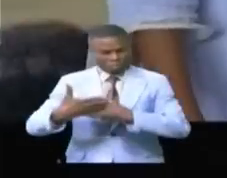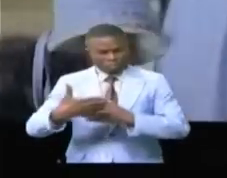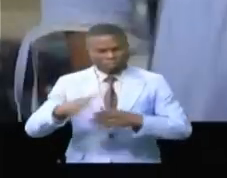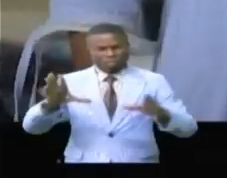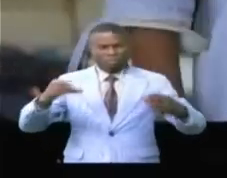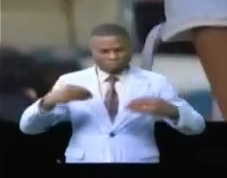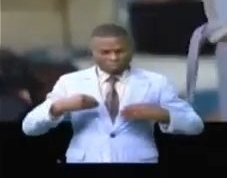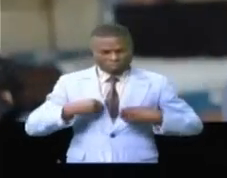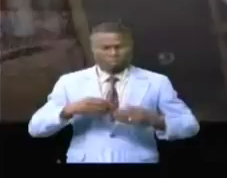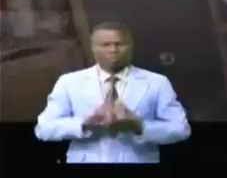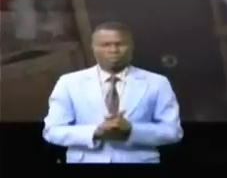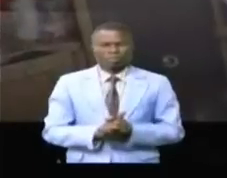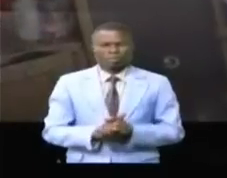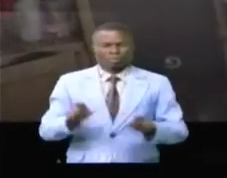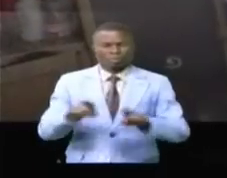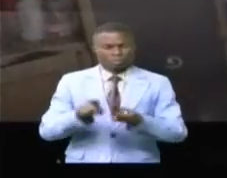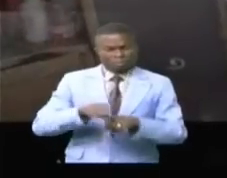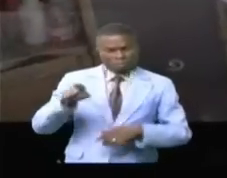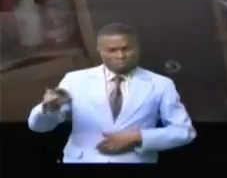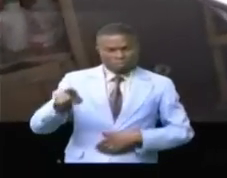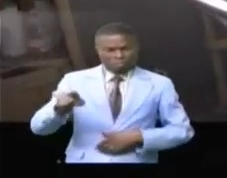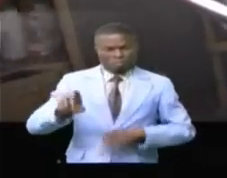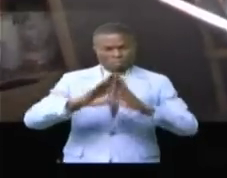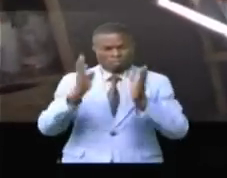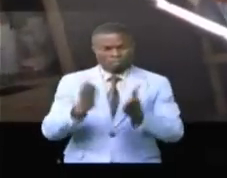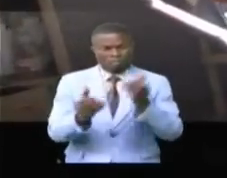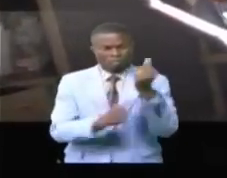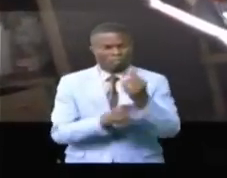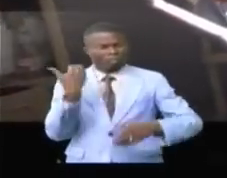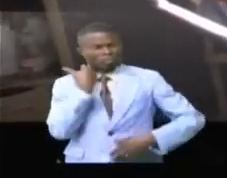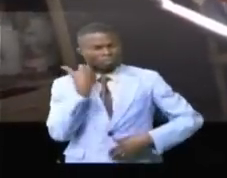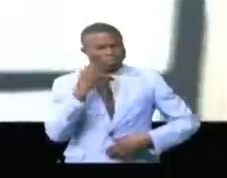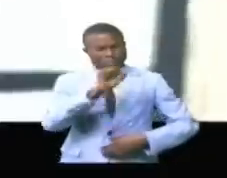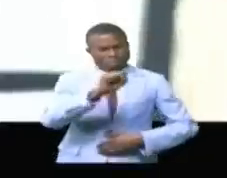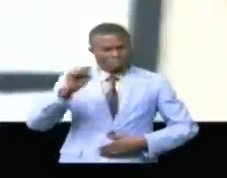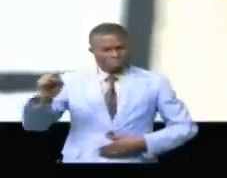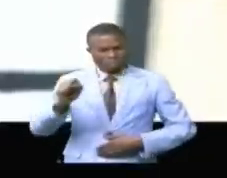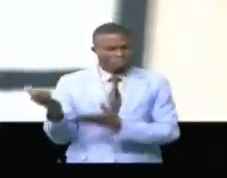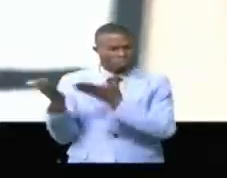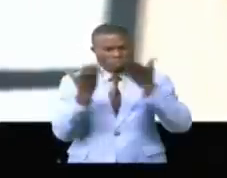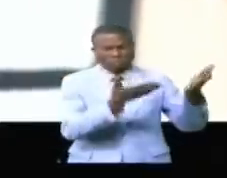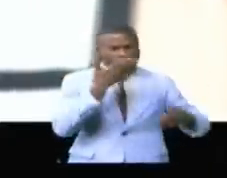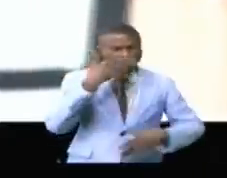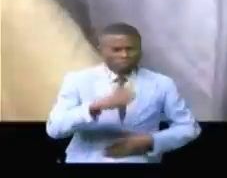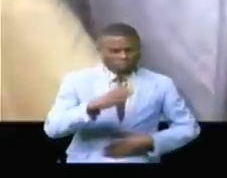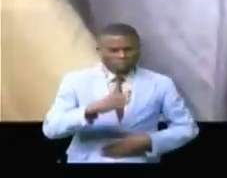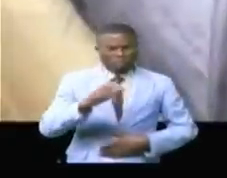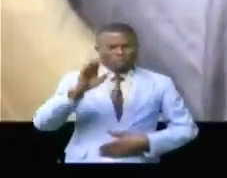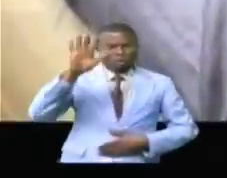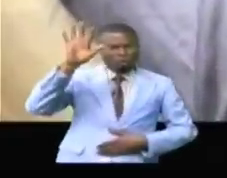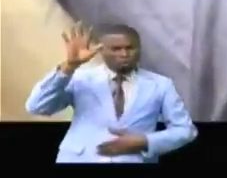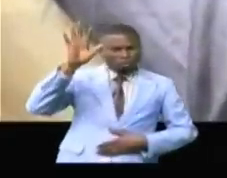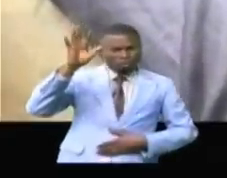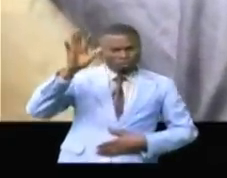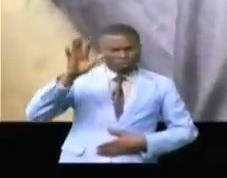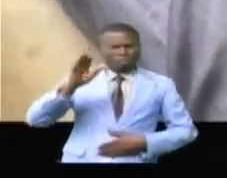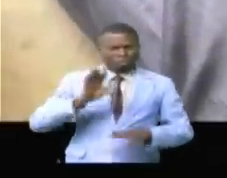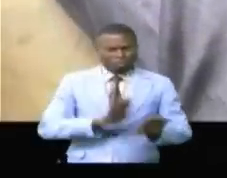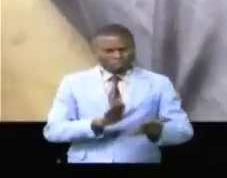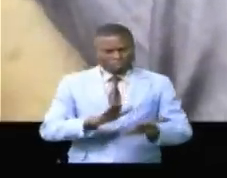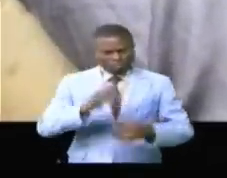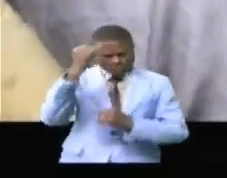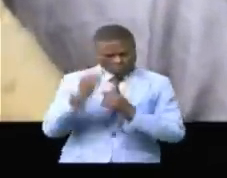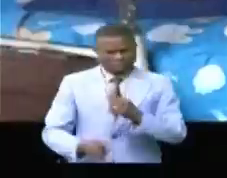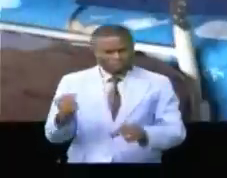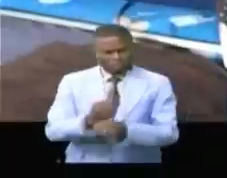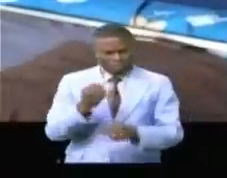exaucé. Comme elle, tous les drépanocytaires transférés momentanément dans cet hôpital de Kalamu ne jurent que par l'achèvement de